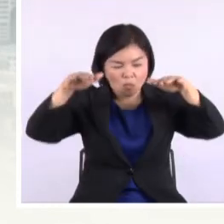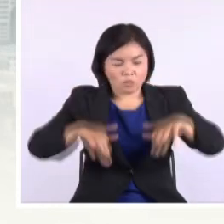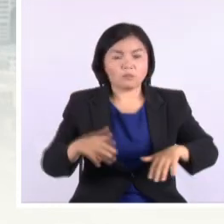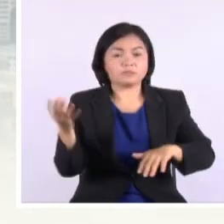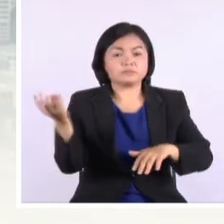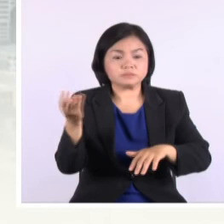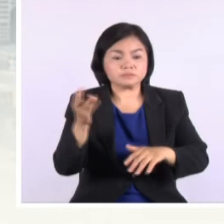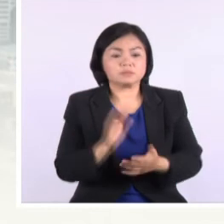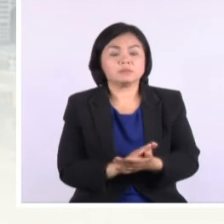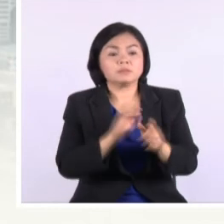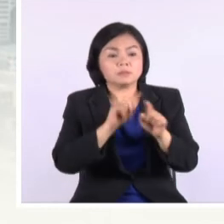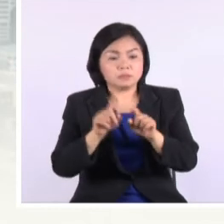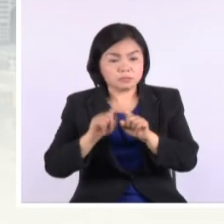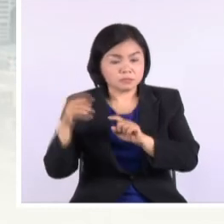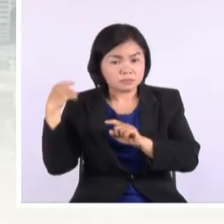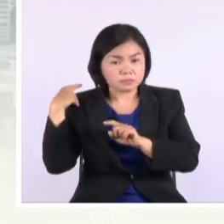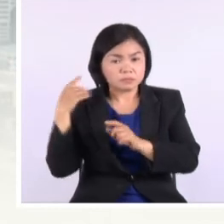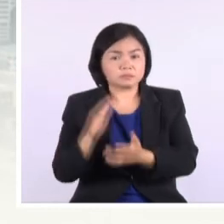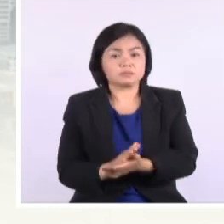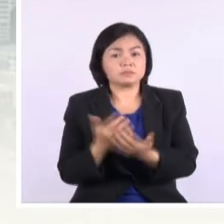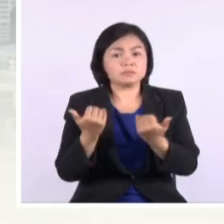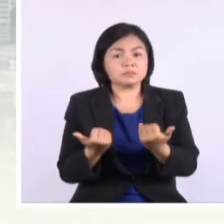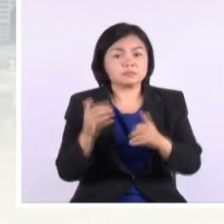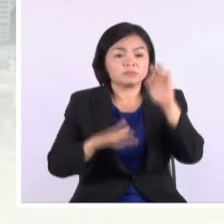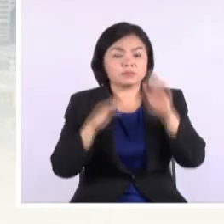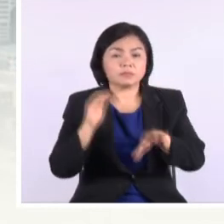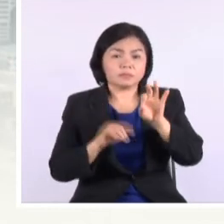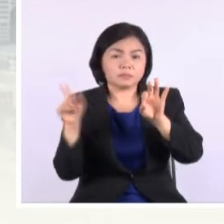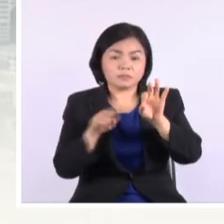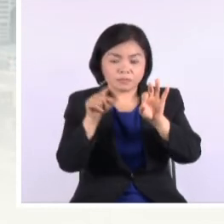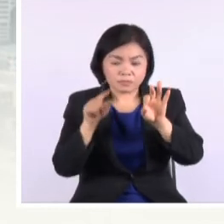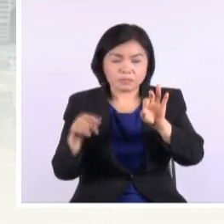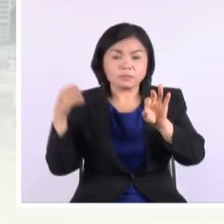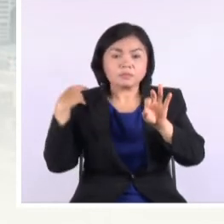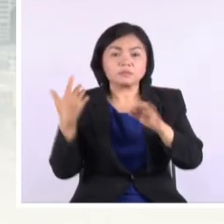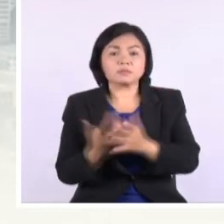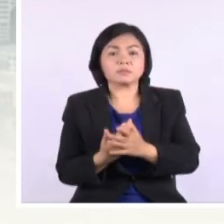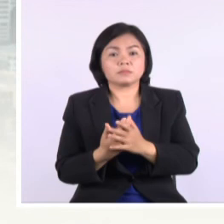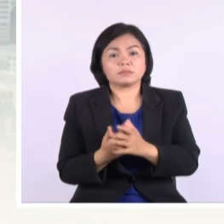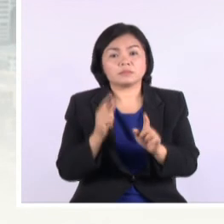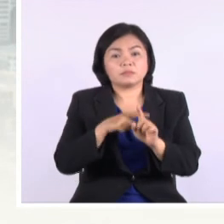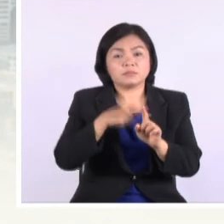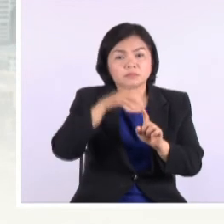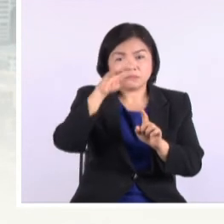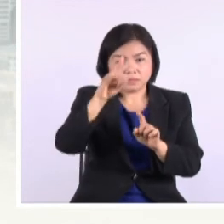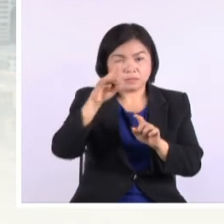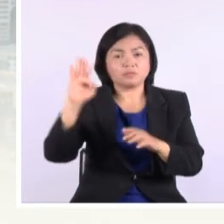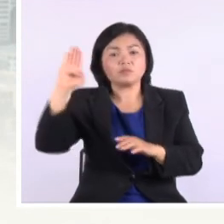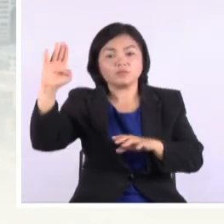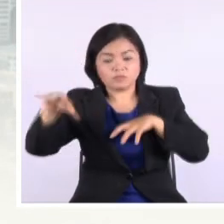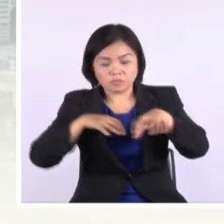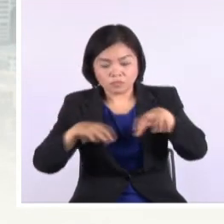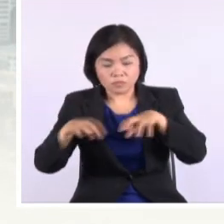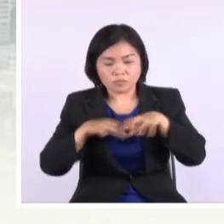7400บาท 10บาทรายลดลงไปเก้าเปอร์เซ็นต์นะครับขณะที่ที่ 7เดือนนะครับมีธุรกิจดำเนินการรวมไป